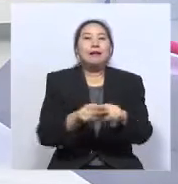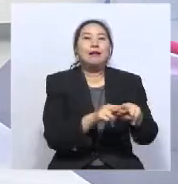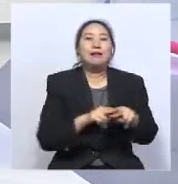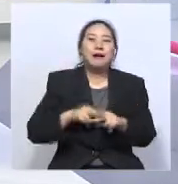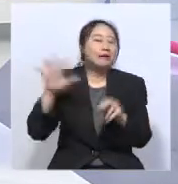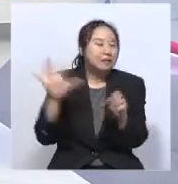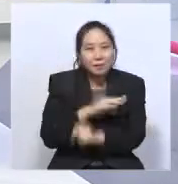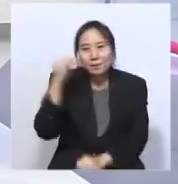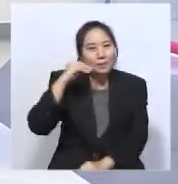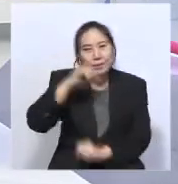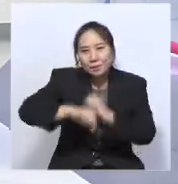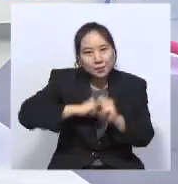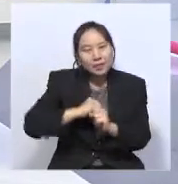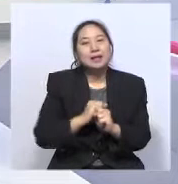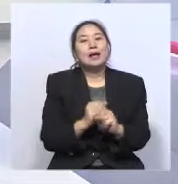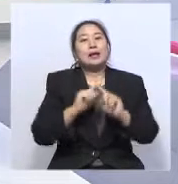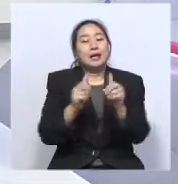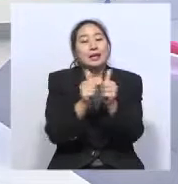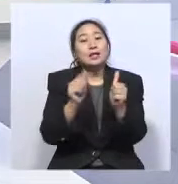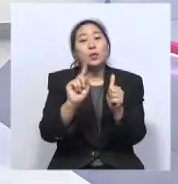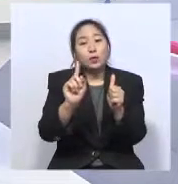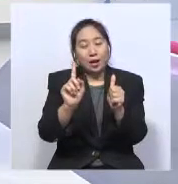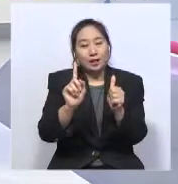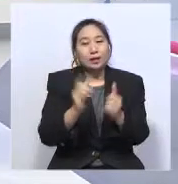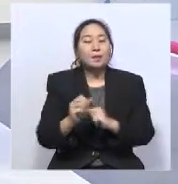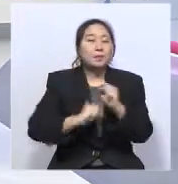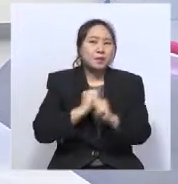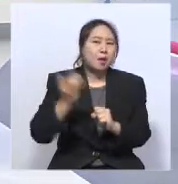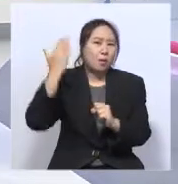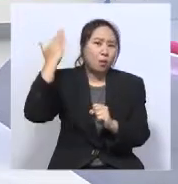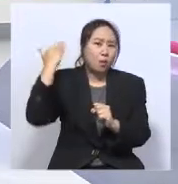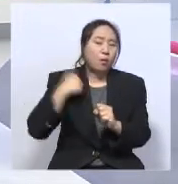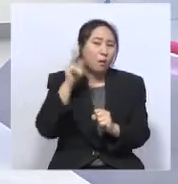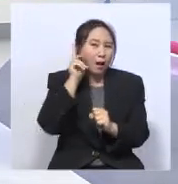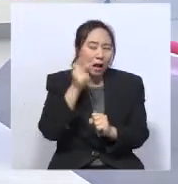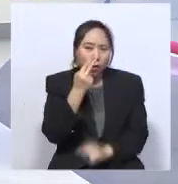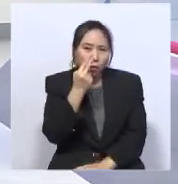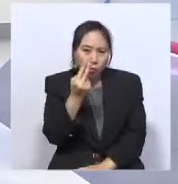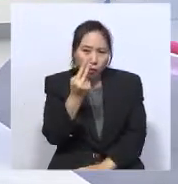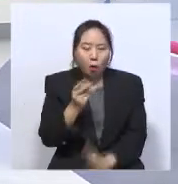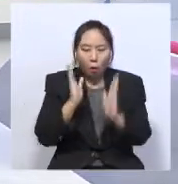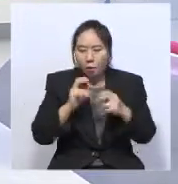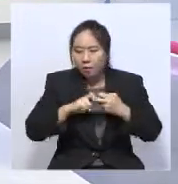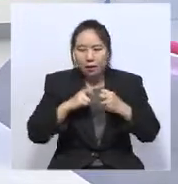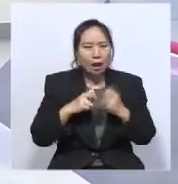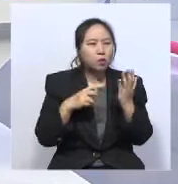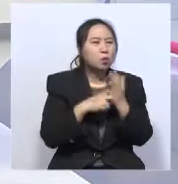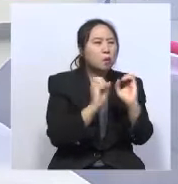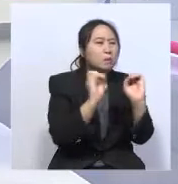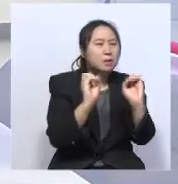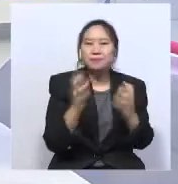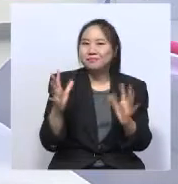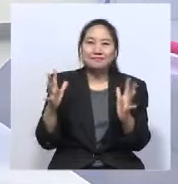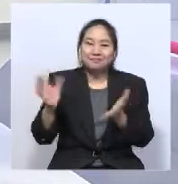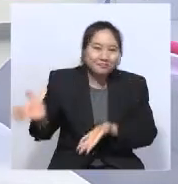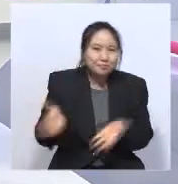นอย่างนี้ทุกปีแต่ว่าข้อดีของบขส.ตั้งแต่ช่วงหลายปีที่ผ่านมาหลังจากที่ผมติดตามข่าวเนี่ยเรื่องของตกรถไม่มีแล้วนะครับเพราะว่าตอนนี้ระบ